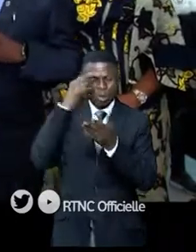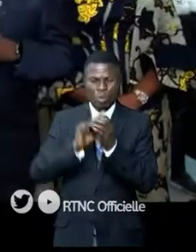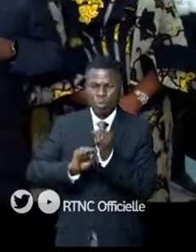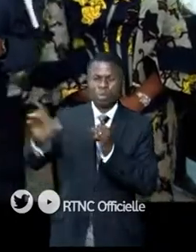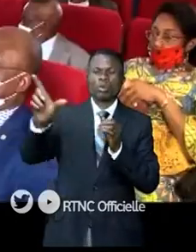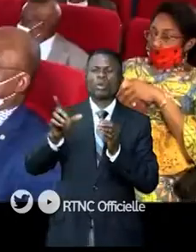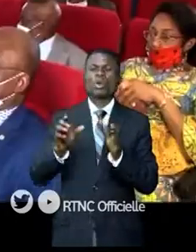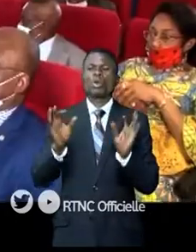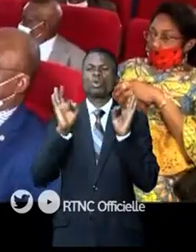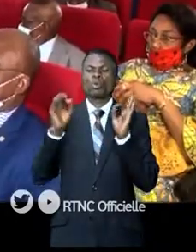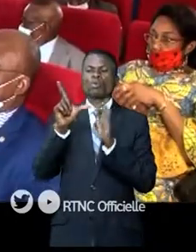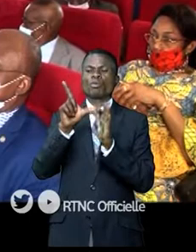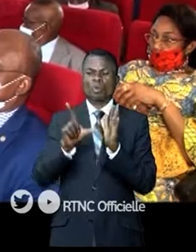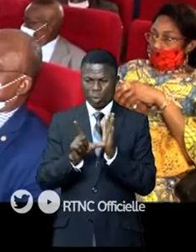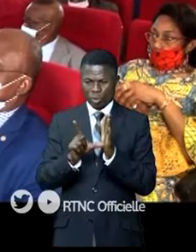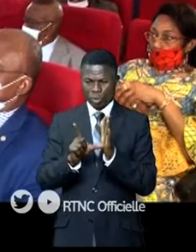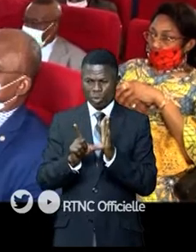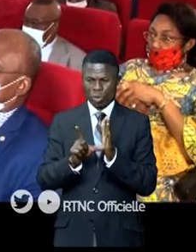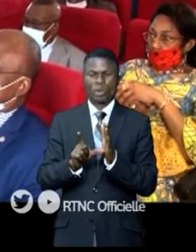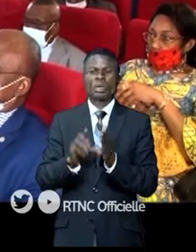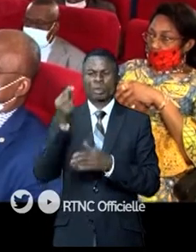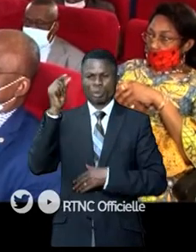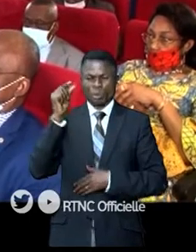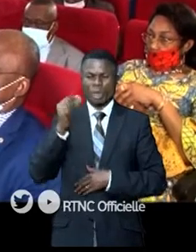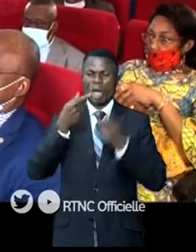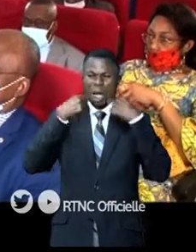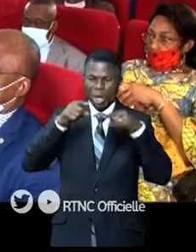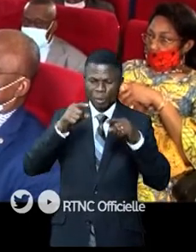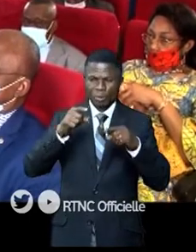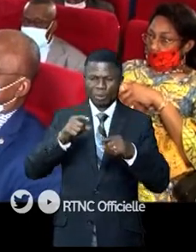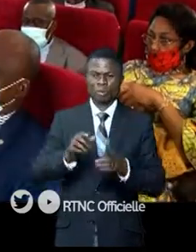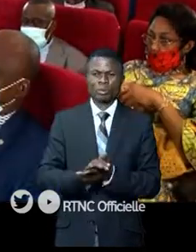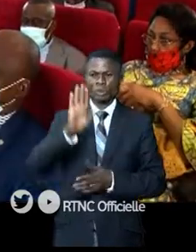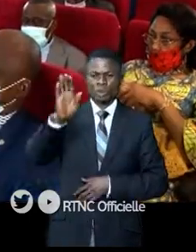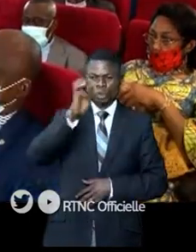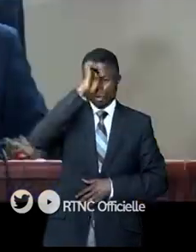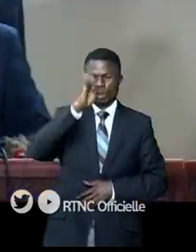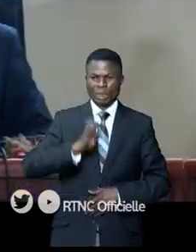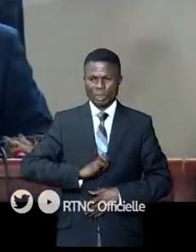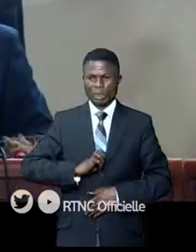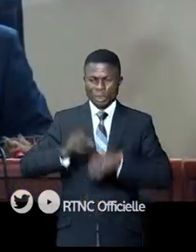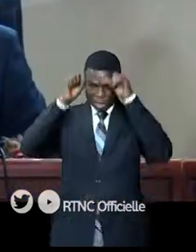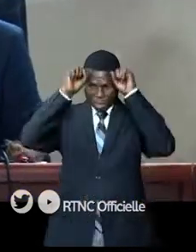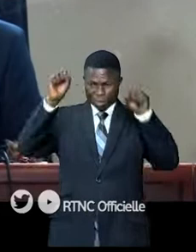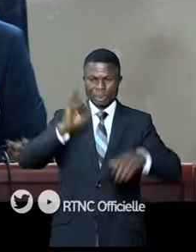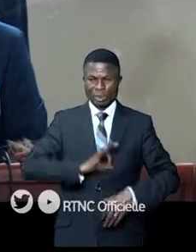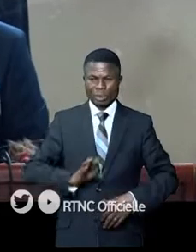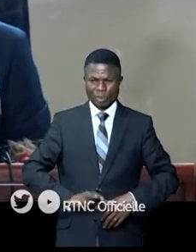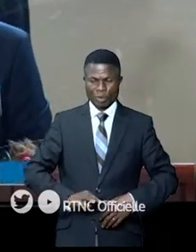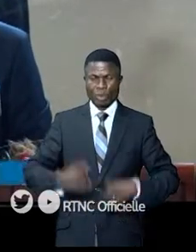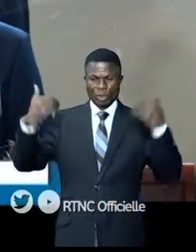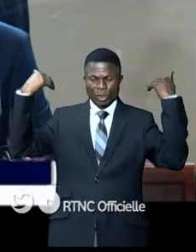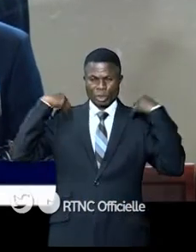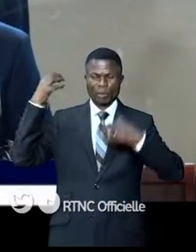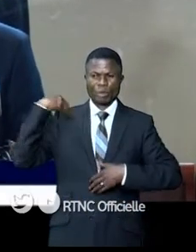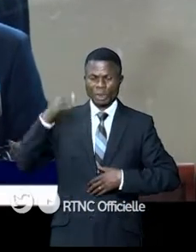du nouveau code. Il y a lieu de souligner et de rappeler que Son Excellence Monsieur le Président de la République, chef de l'État, dans son